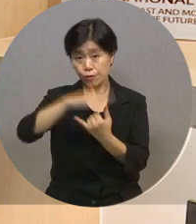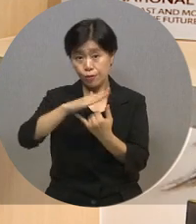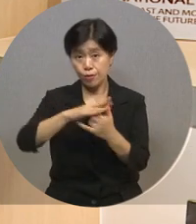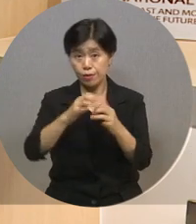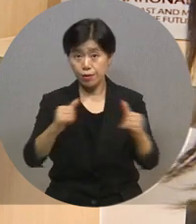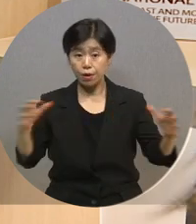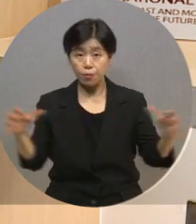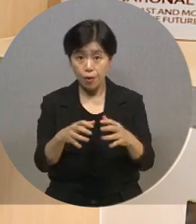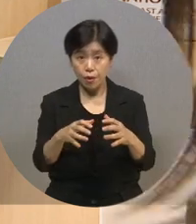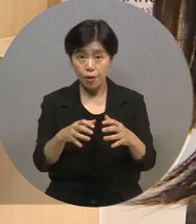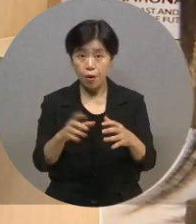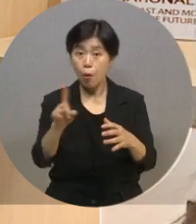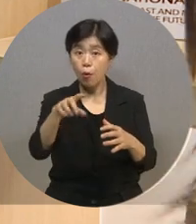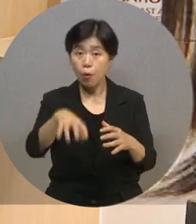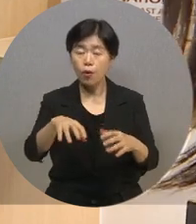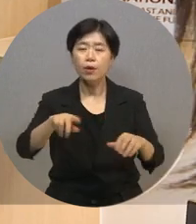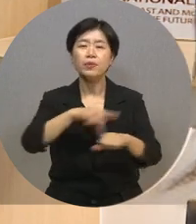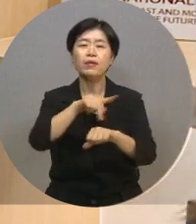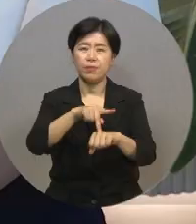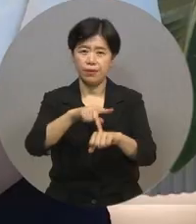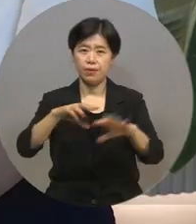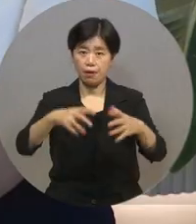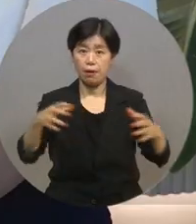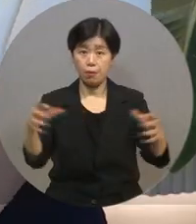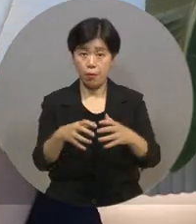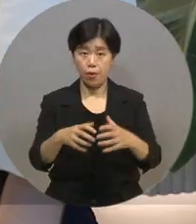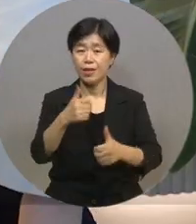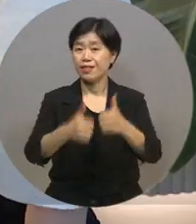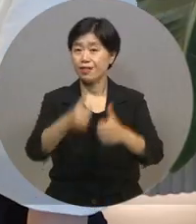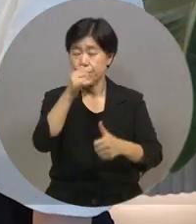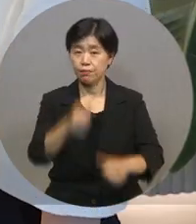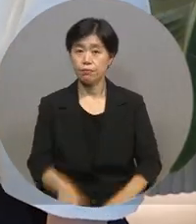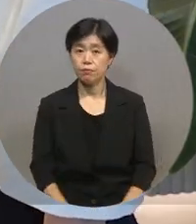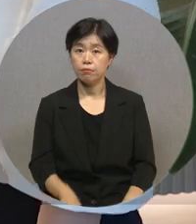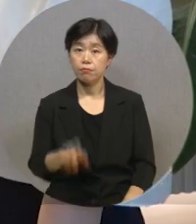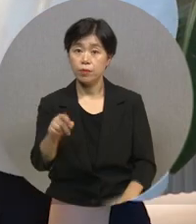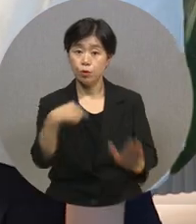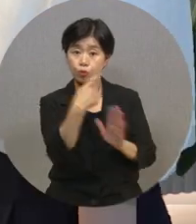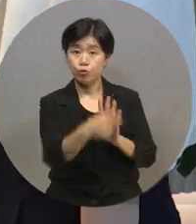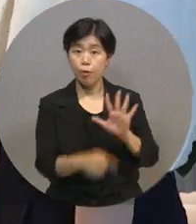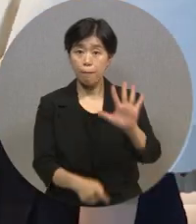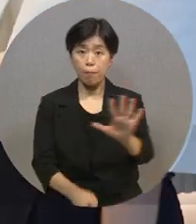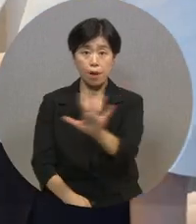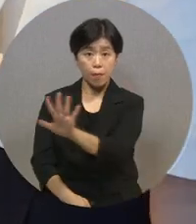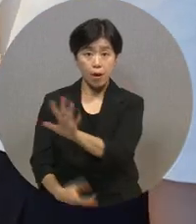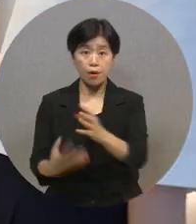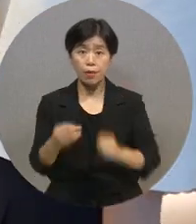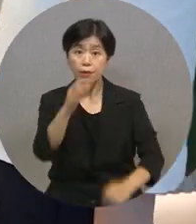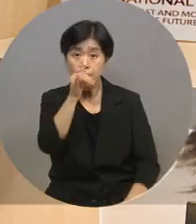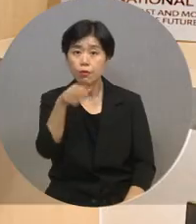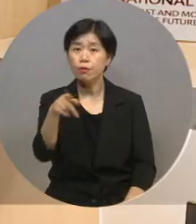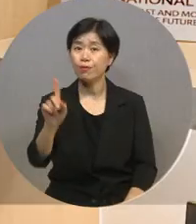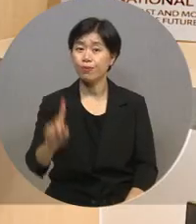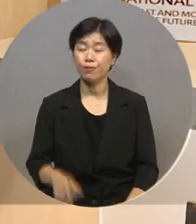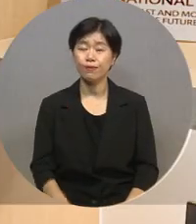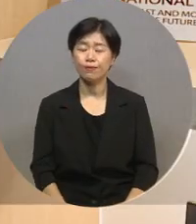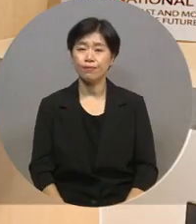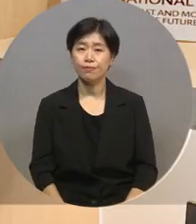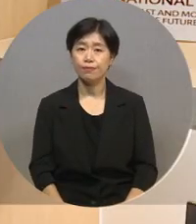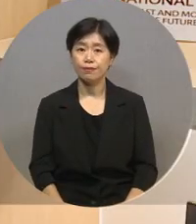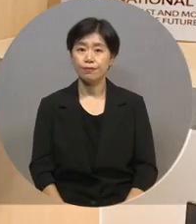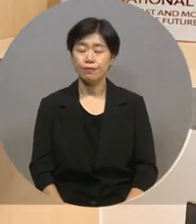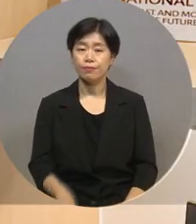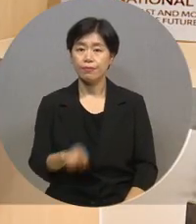마닐라에 모여서 IT 역량을 겨룰 예정입니다. 여기 핸드프린팅 굉장히 많은데 이건 뭐예요? 이거는